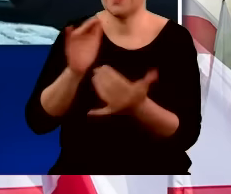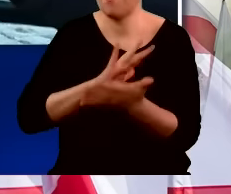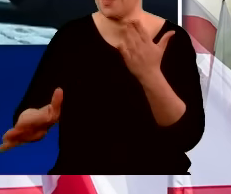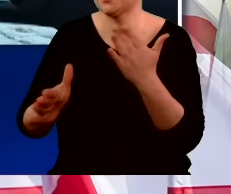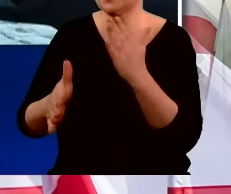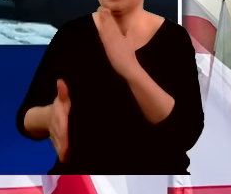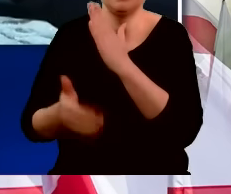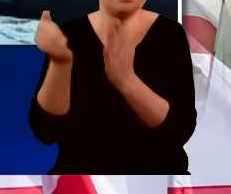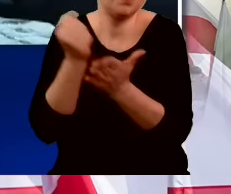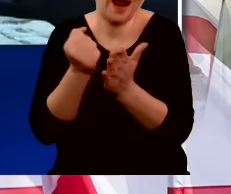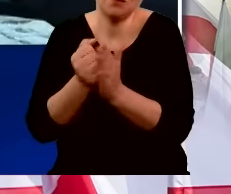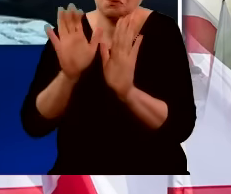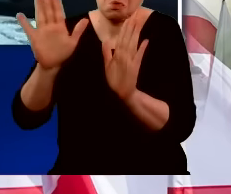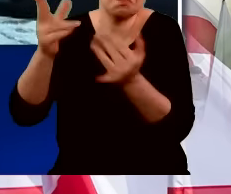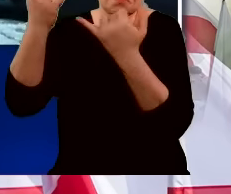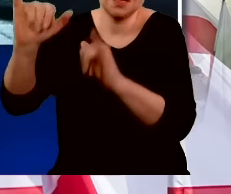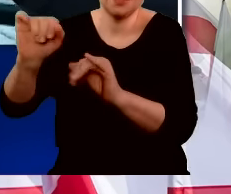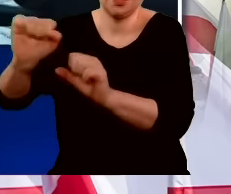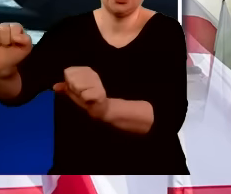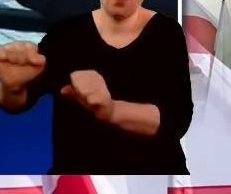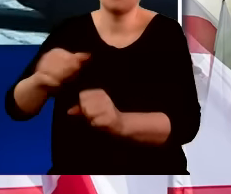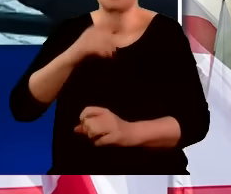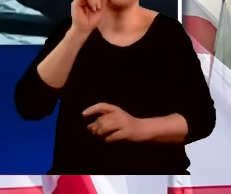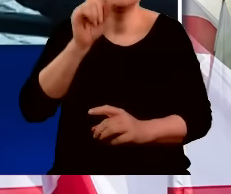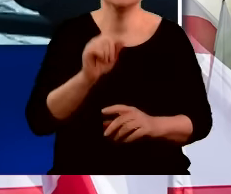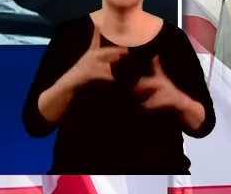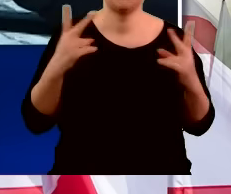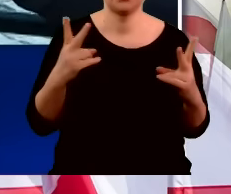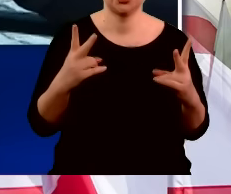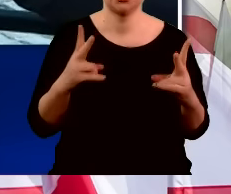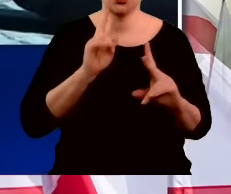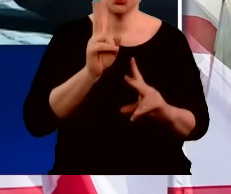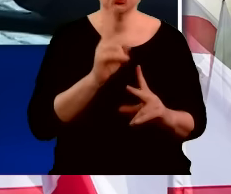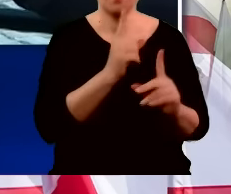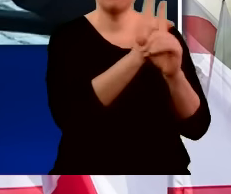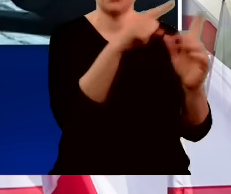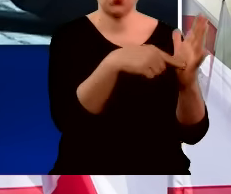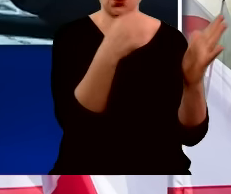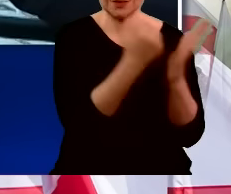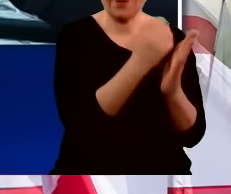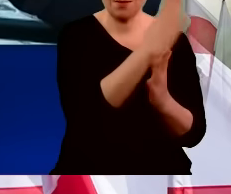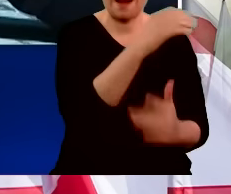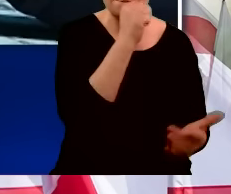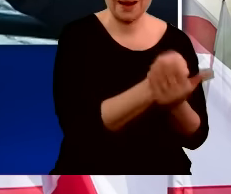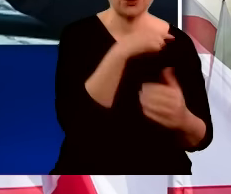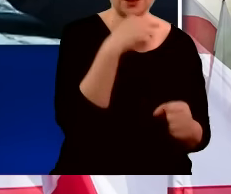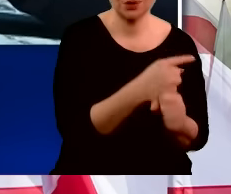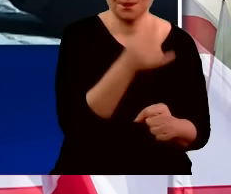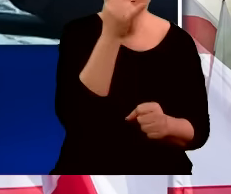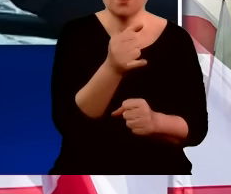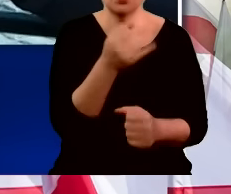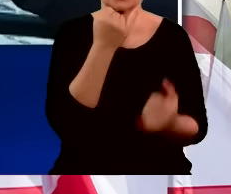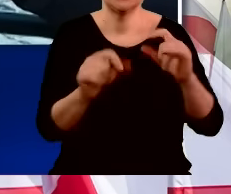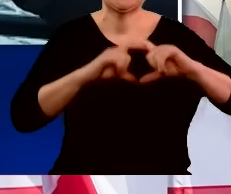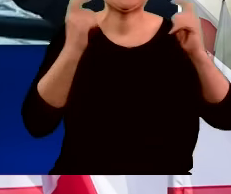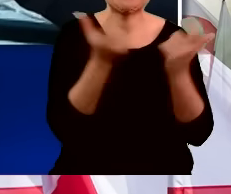ale to nie ma charakteru wiążącego, dlatego że charakter wiążący ma w tym zakresie izba, która jest wskazana w ustawie. I nie można kwestionować bytu całej